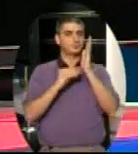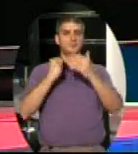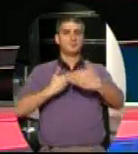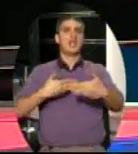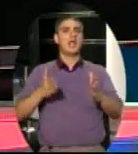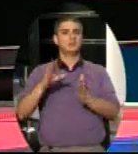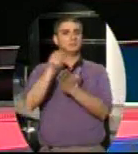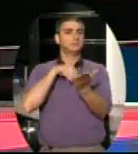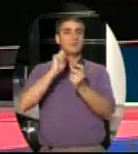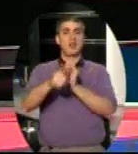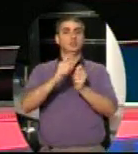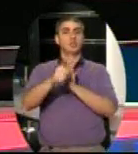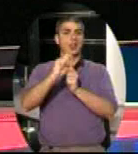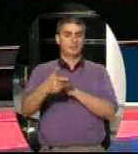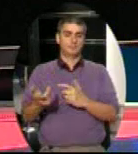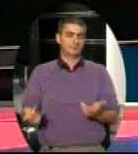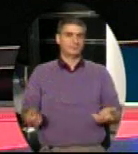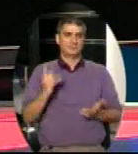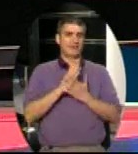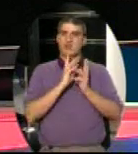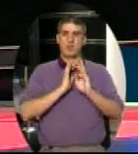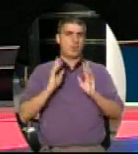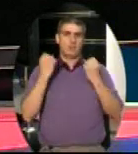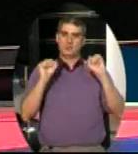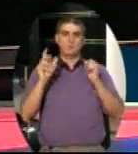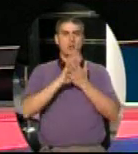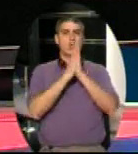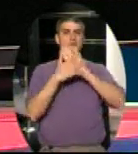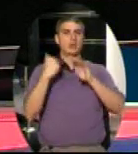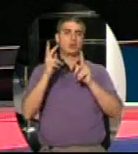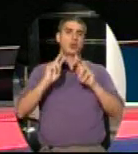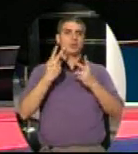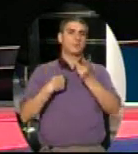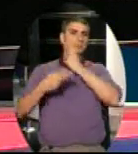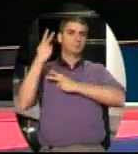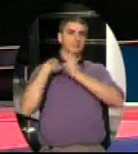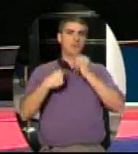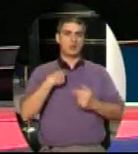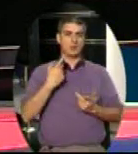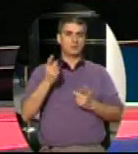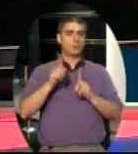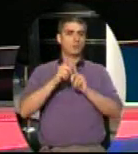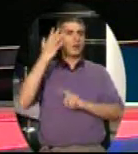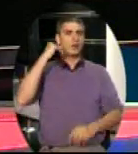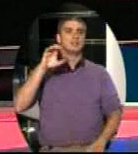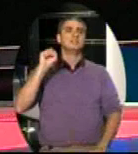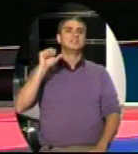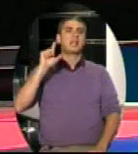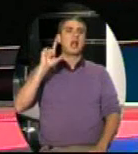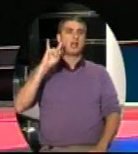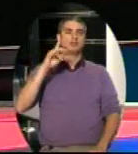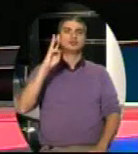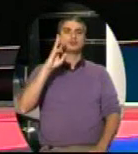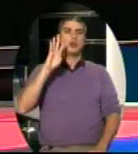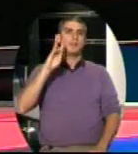ארגזים ולשלם, אז היא מפסיקה להיות דמוקרטית, היא הופכת להיות איזה עוד פעם, מחזירה אותנו לימי סלח שבתי, ולא היינו רוצים